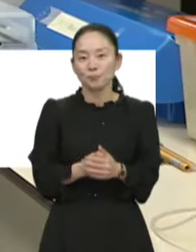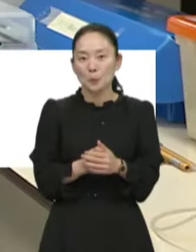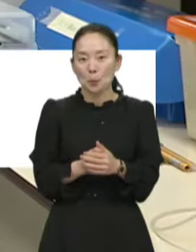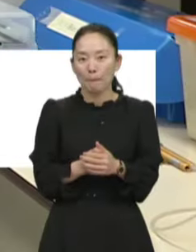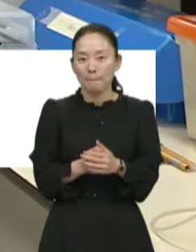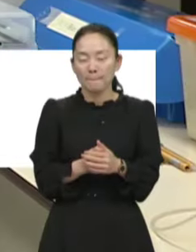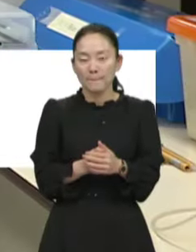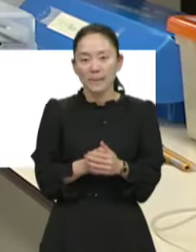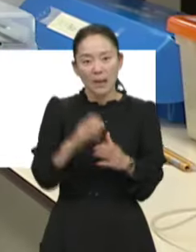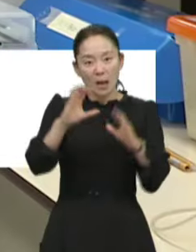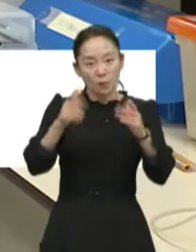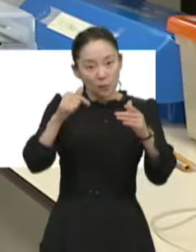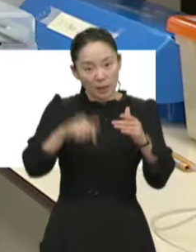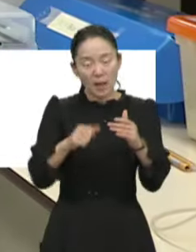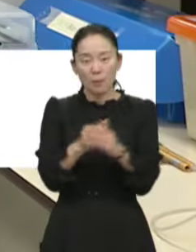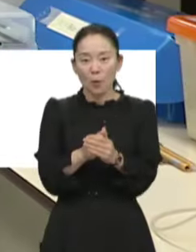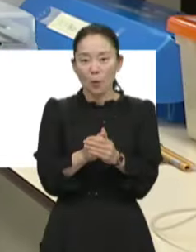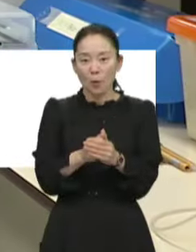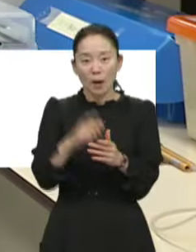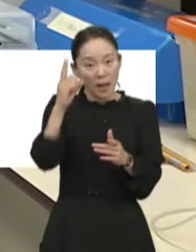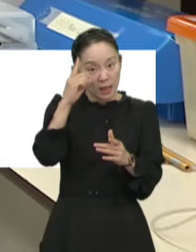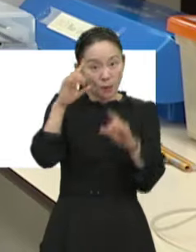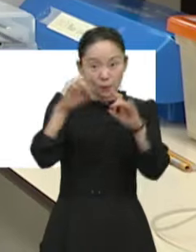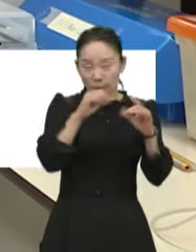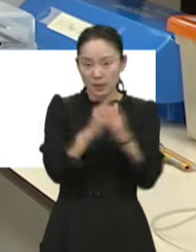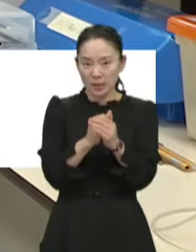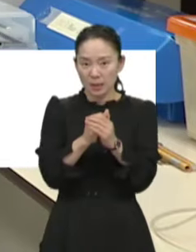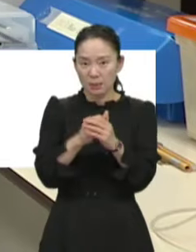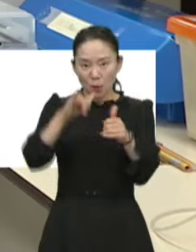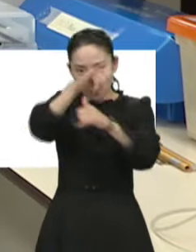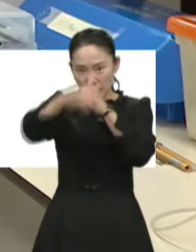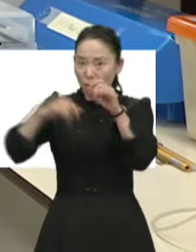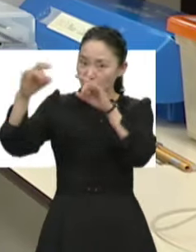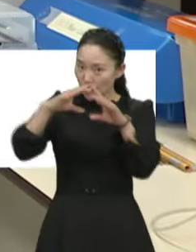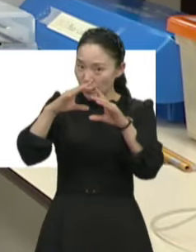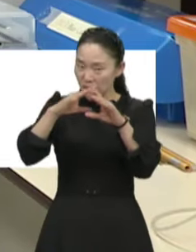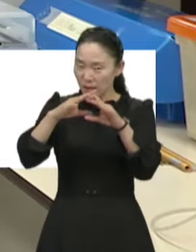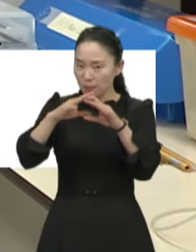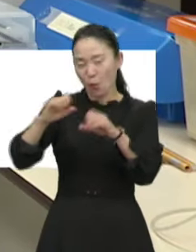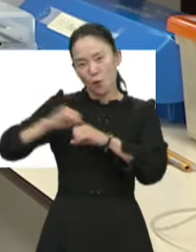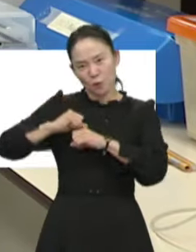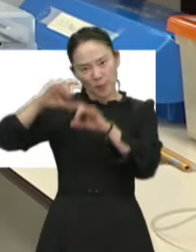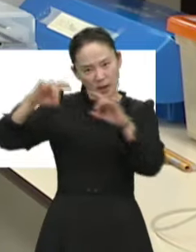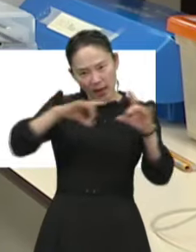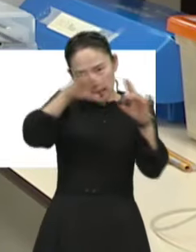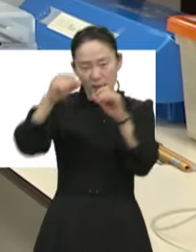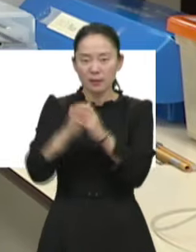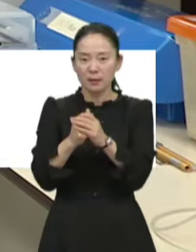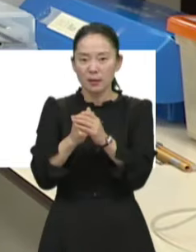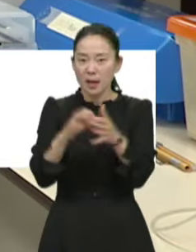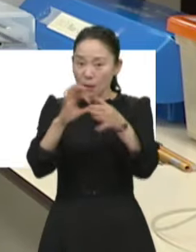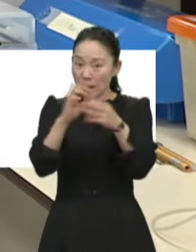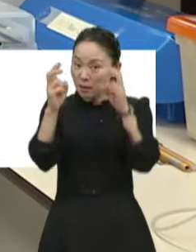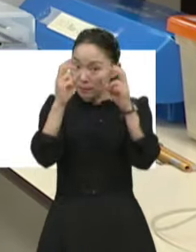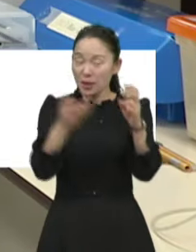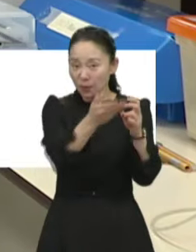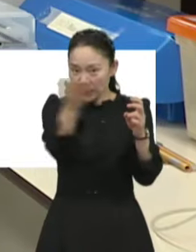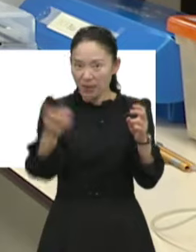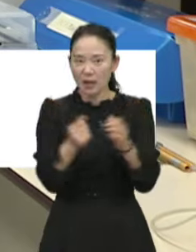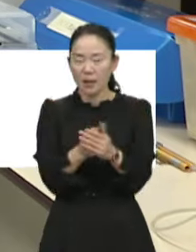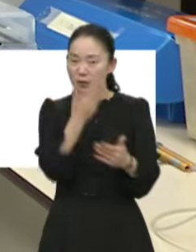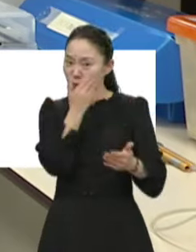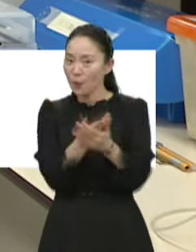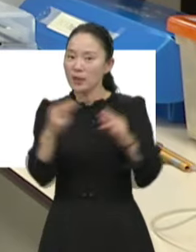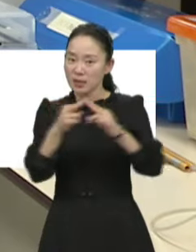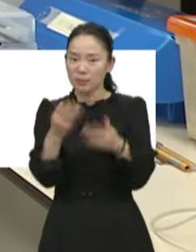5G, 6G, 이동통신, 또 위성통신, 국방 레이더 탐색기 관련 기업들에게 핵심 칩을